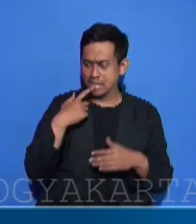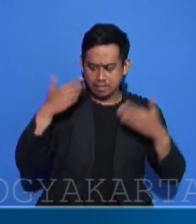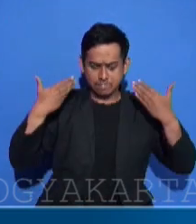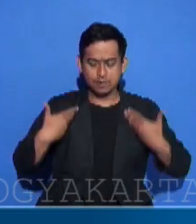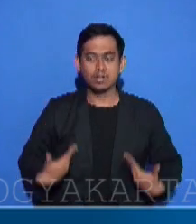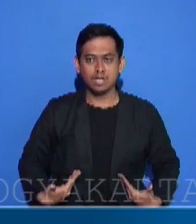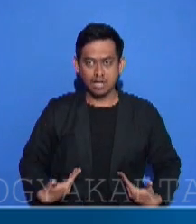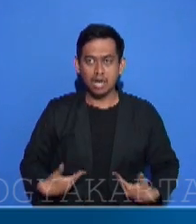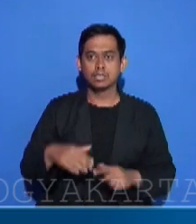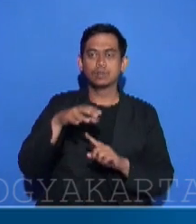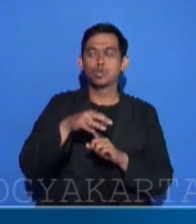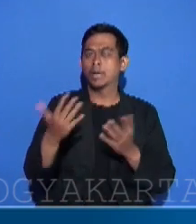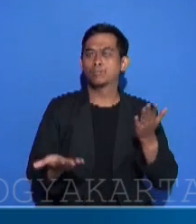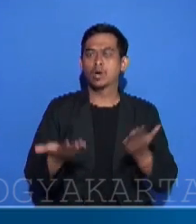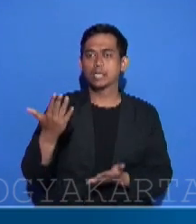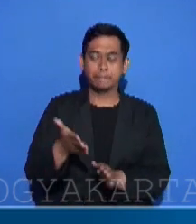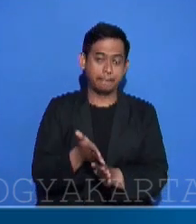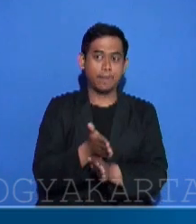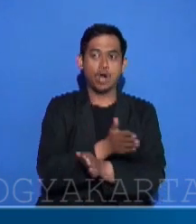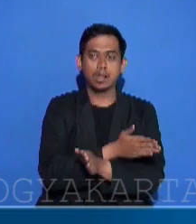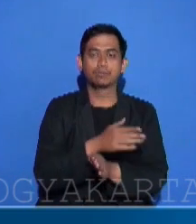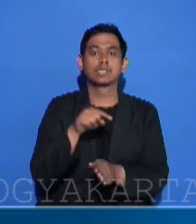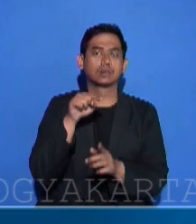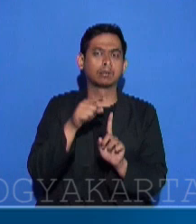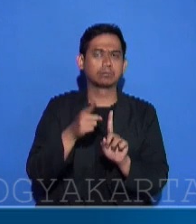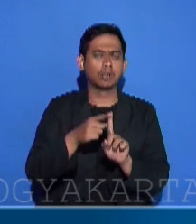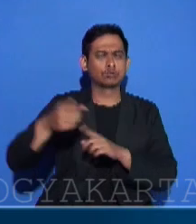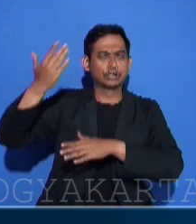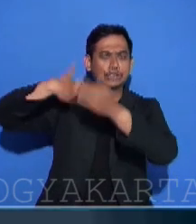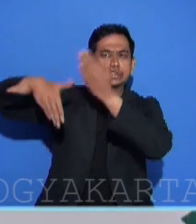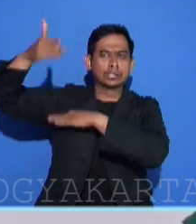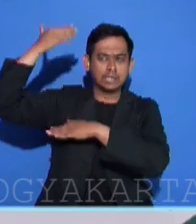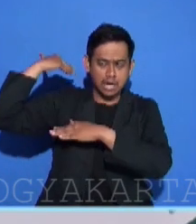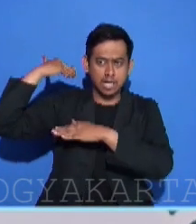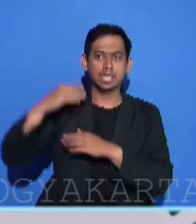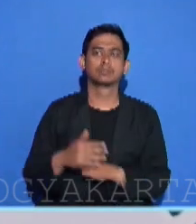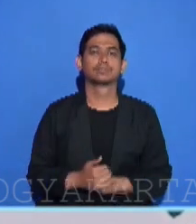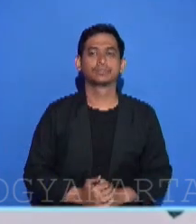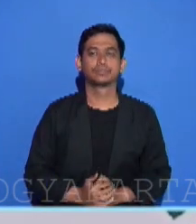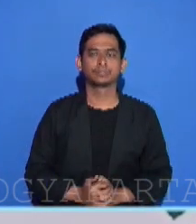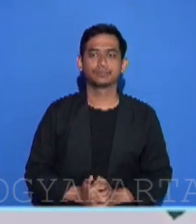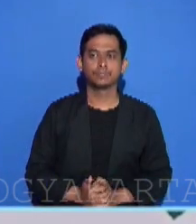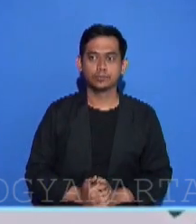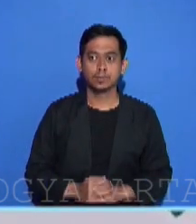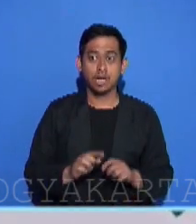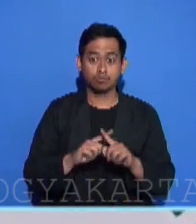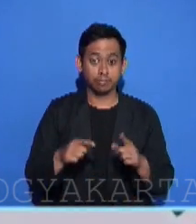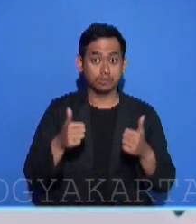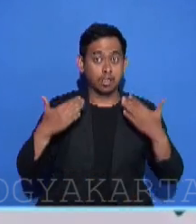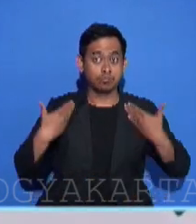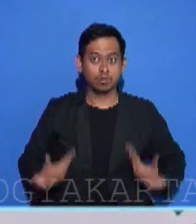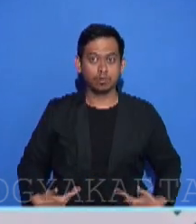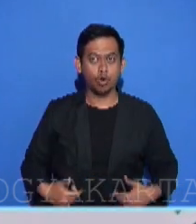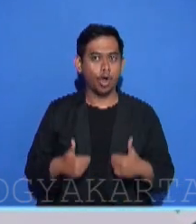yang selama ini mungkin dikenal dengan image yang tradisional, itu mereka pun juga bisa berpenampilan secara modis